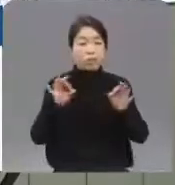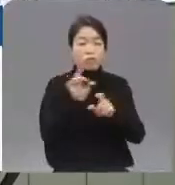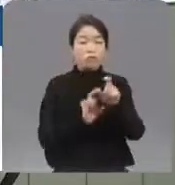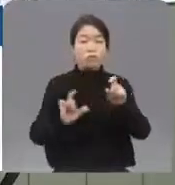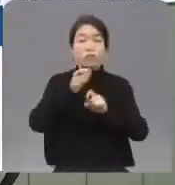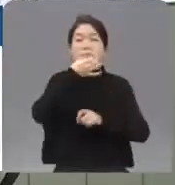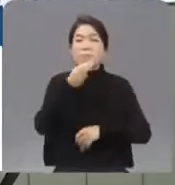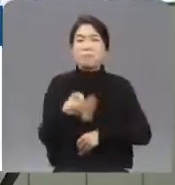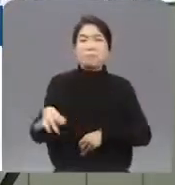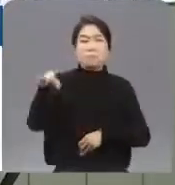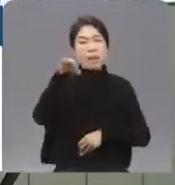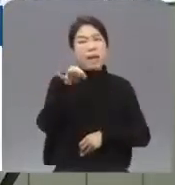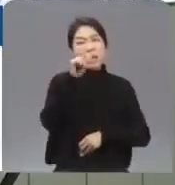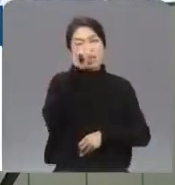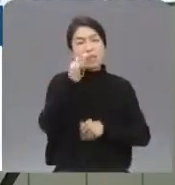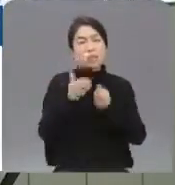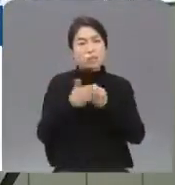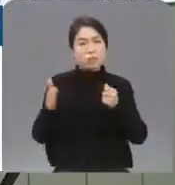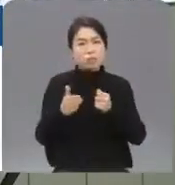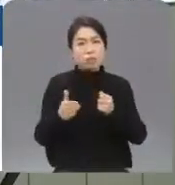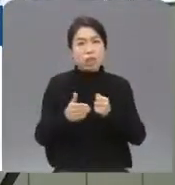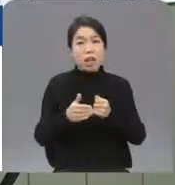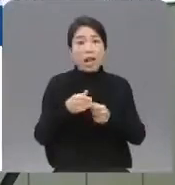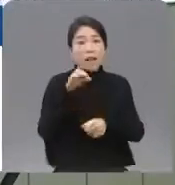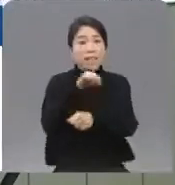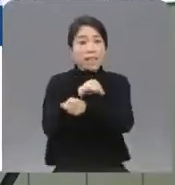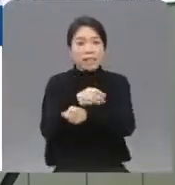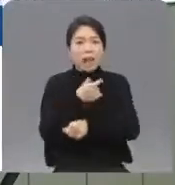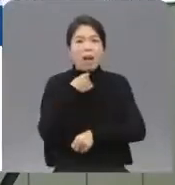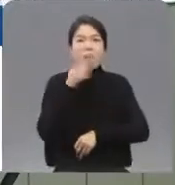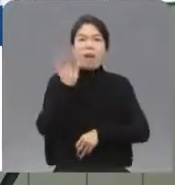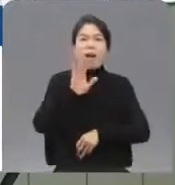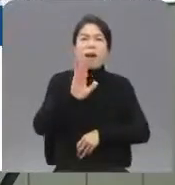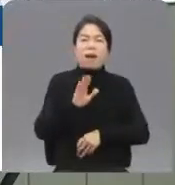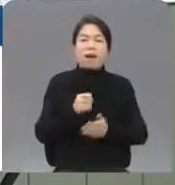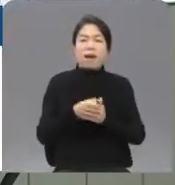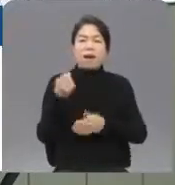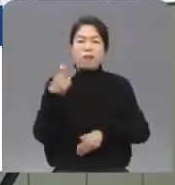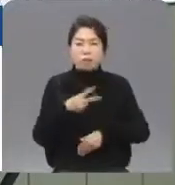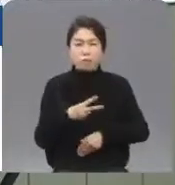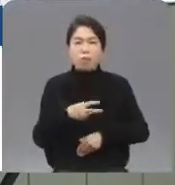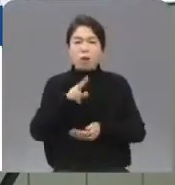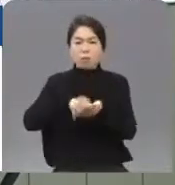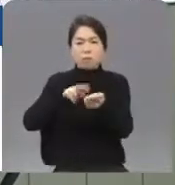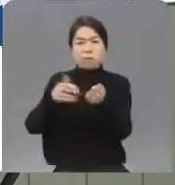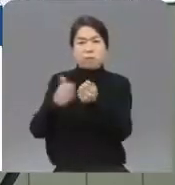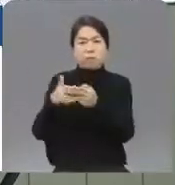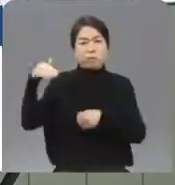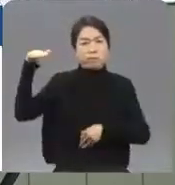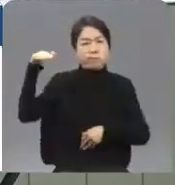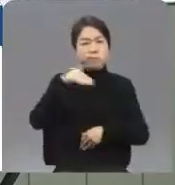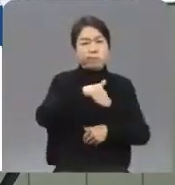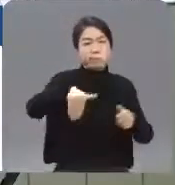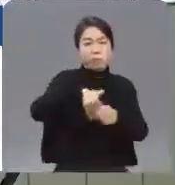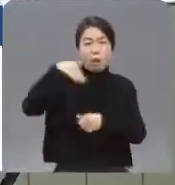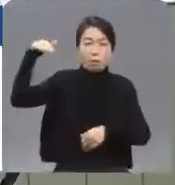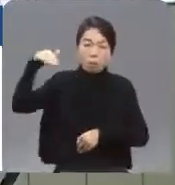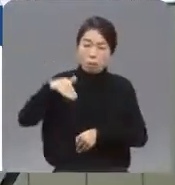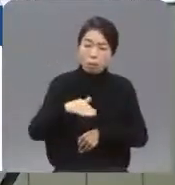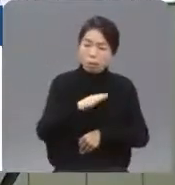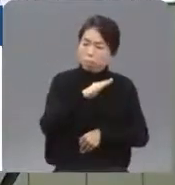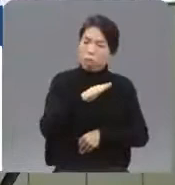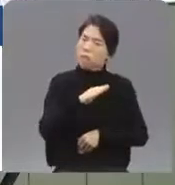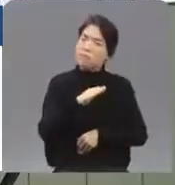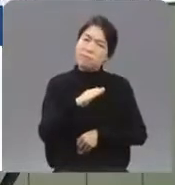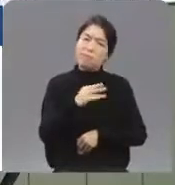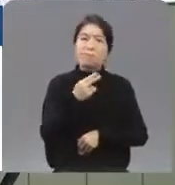추가금리인상 가능성으로 매수 문의가 감소되고 있고 급매물 위주로 하락세가 지속되는 등 하락 분위기를 전환시킬 변수가 딱히